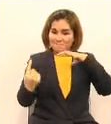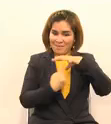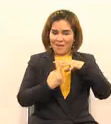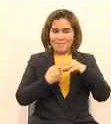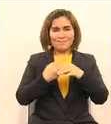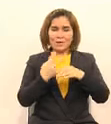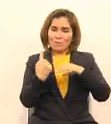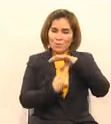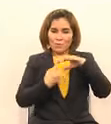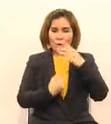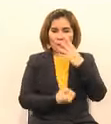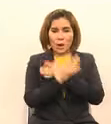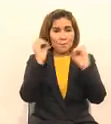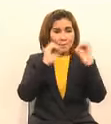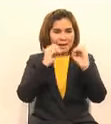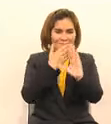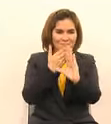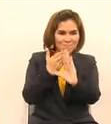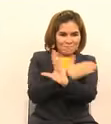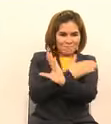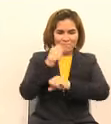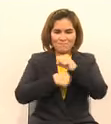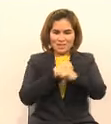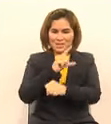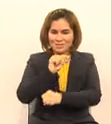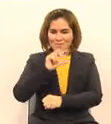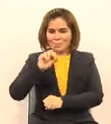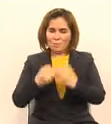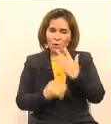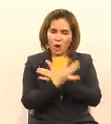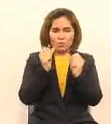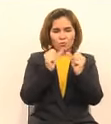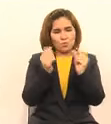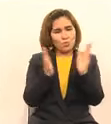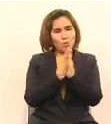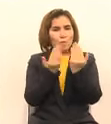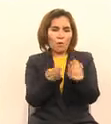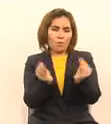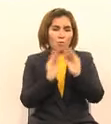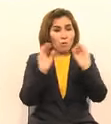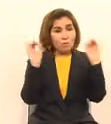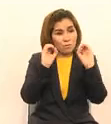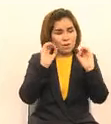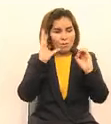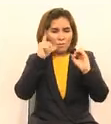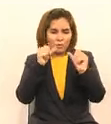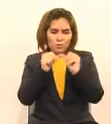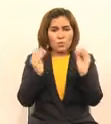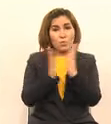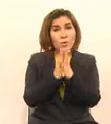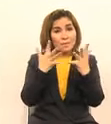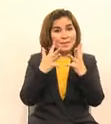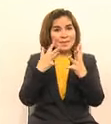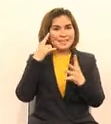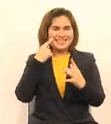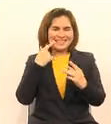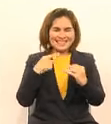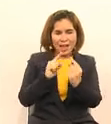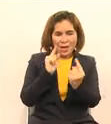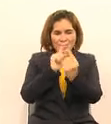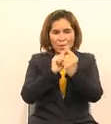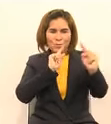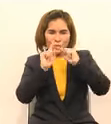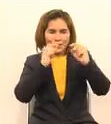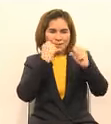20-30 ปีเราไม่เคยมีโอกาสแบบนี้มาก่อนเลยที่ใช้เวลาอยู่กับครอบครัวอยู่กับลูกอยู่กับคุณพ่อคุณแม่ได้พูดคุยกันมากขึ้นได้